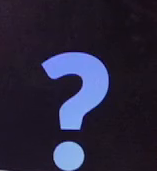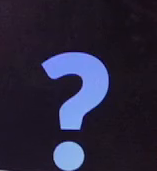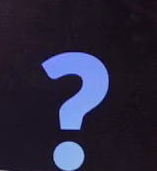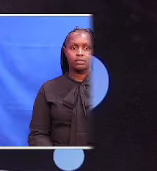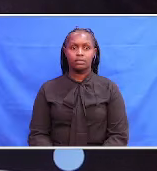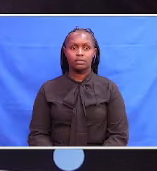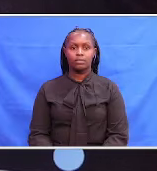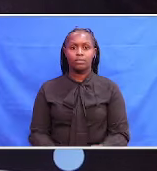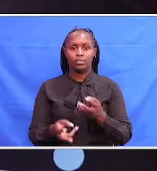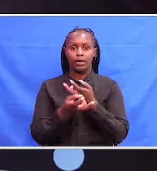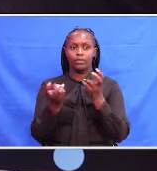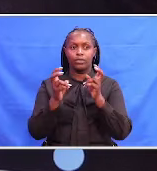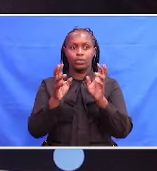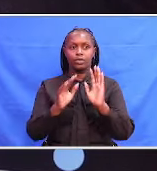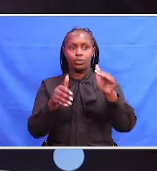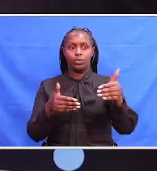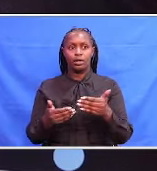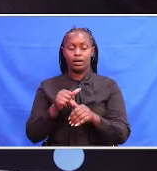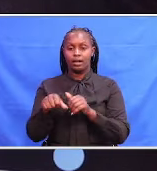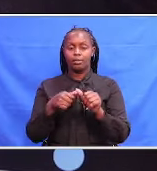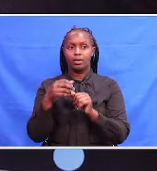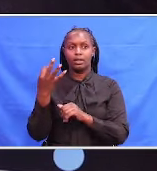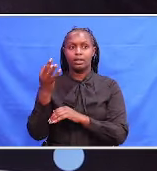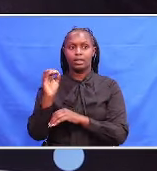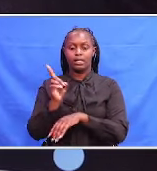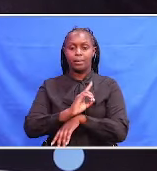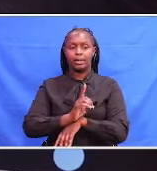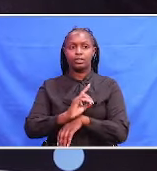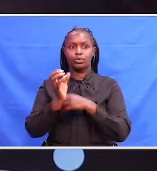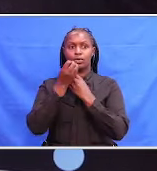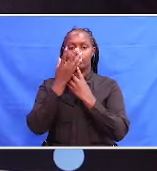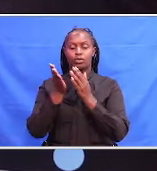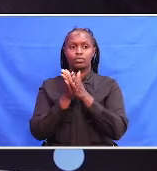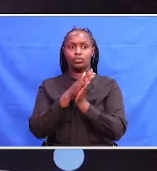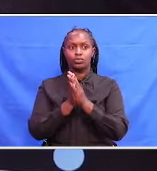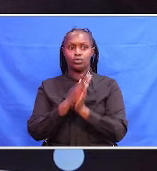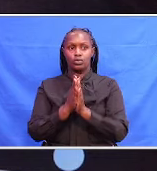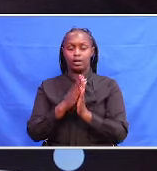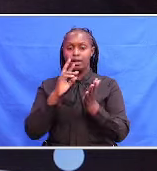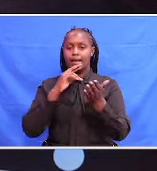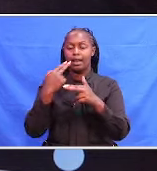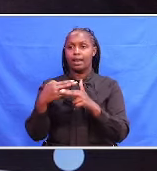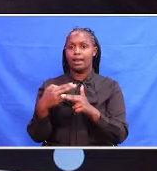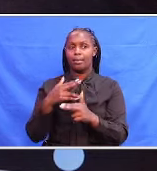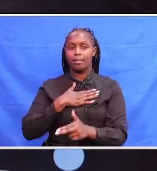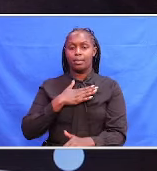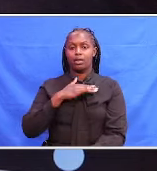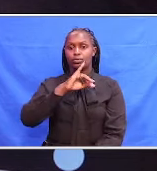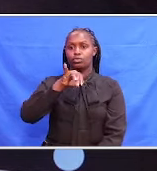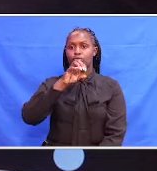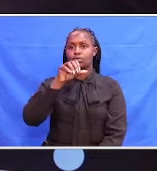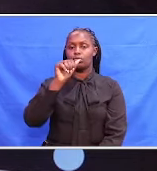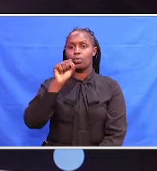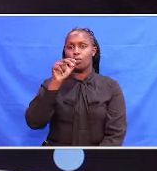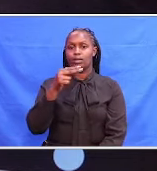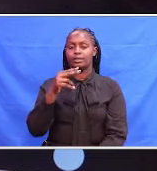Na mtazamaji, sasa karibu kwa takriban dakika 30 ni kufahamisha taarifa kwa kina. Wana kwetu wananiita Joashon Sare, mtafsiri kwenye lugha